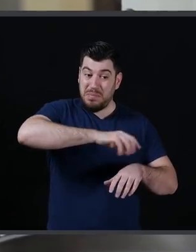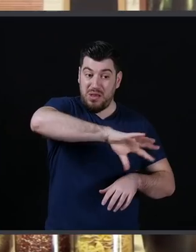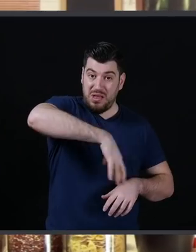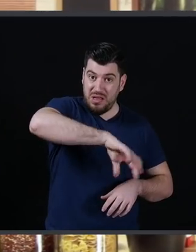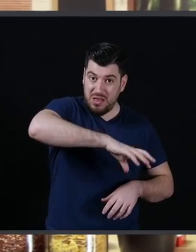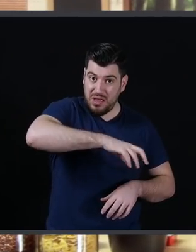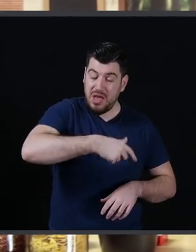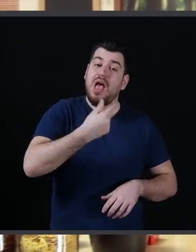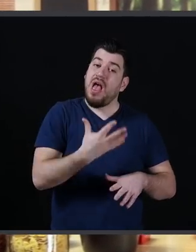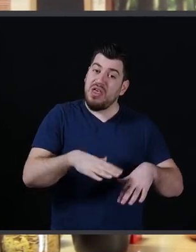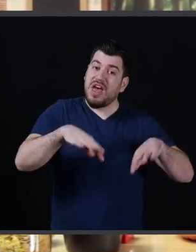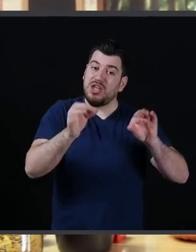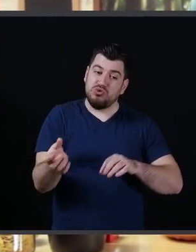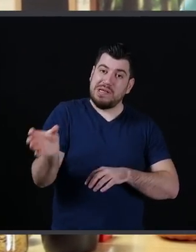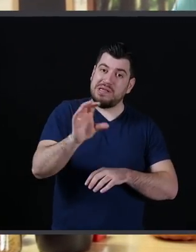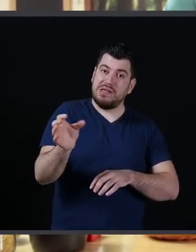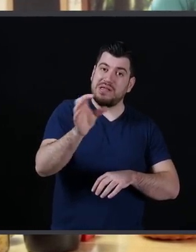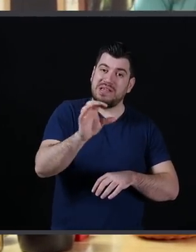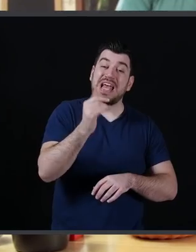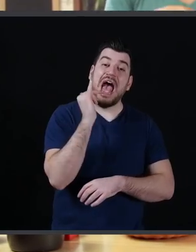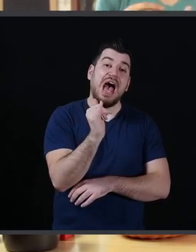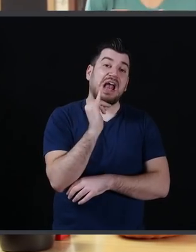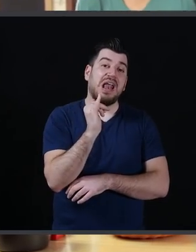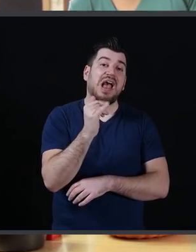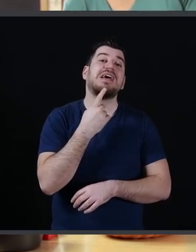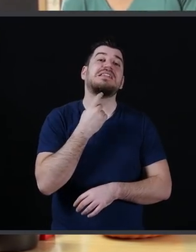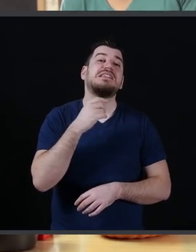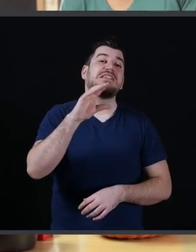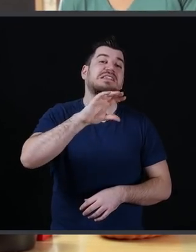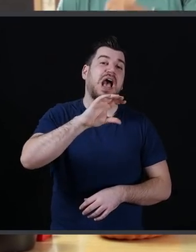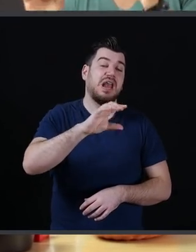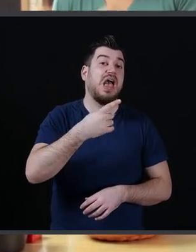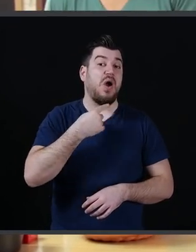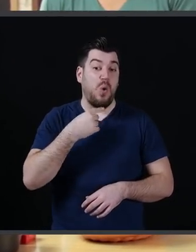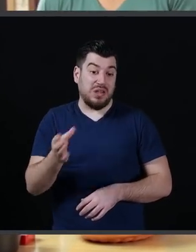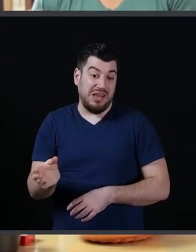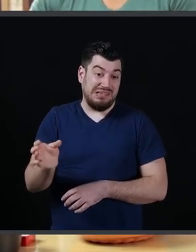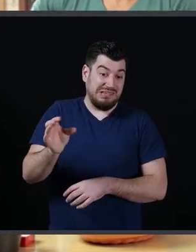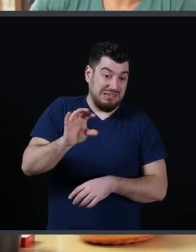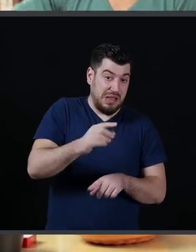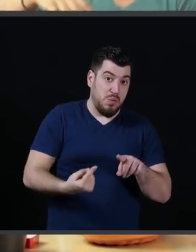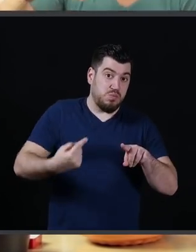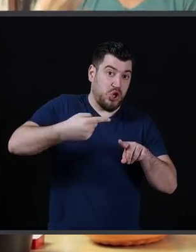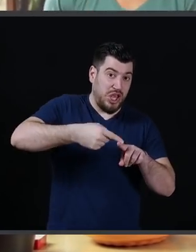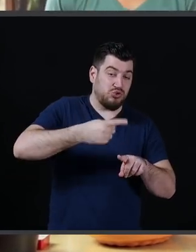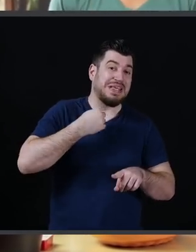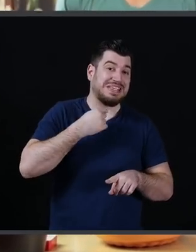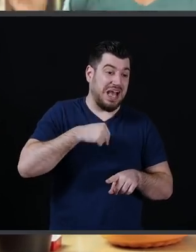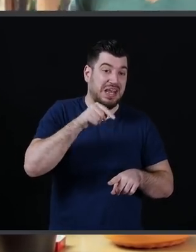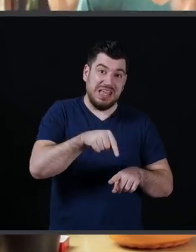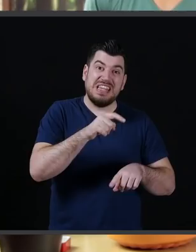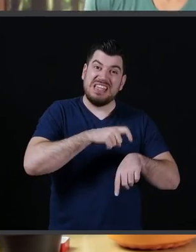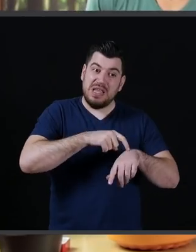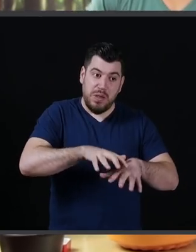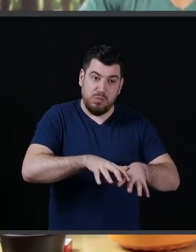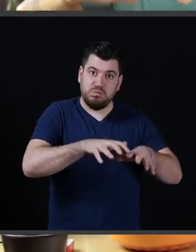ζάχαρη μέσα Γιατί Άμα προσθέτουμε τη ζάχαρη όταν ήδη έχουν αφρατέψει τα ασπράδια Και σιγά σιγά Θα αφρατέψουν ακόμα περισσότερο Γι' αυτό δεν